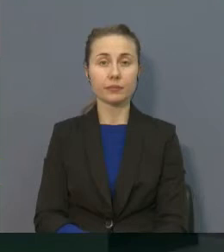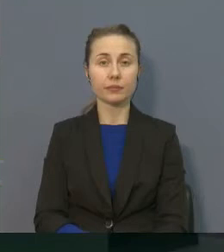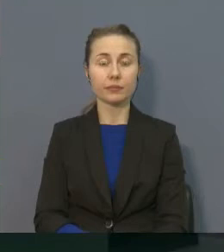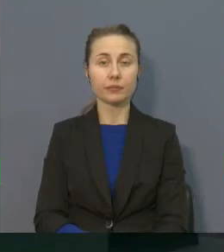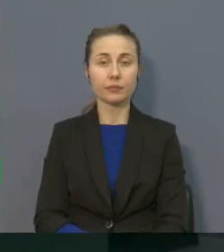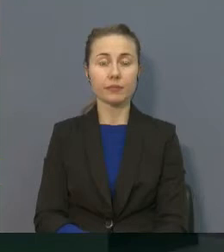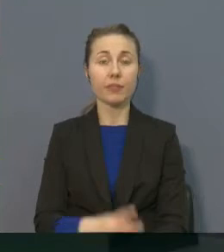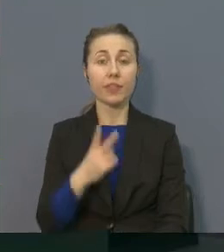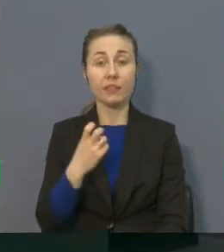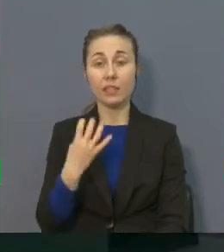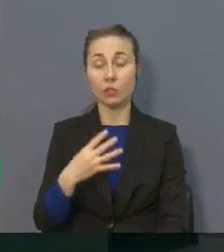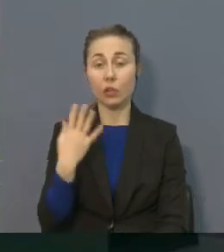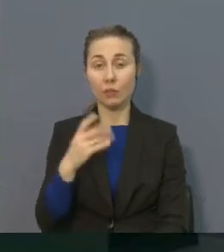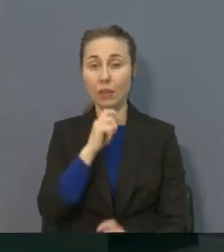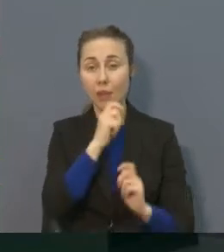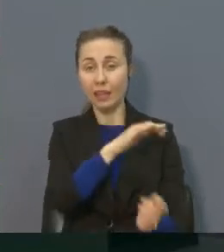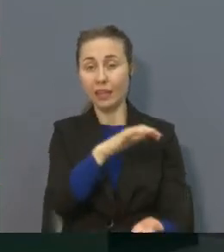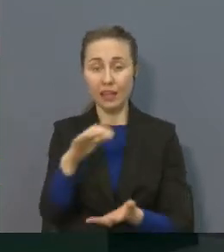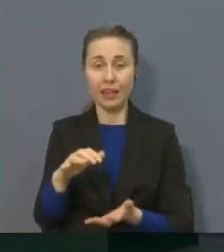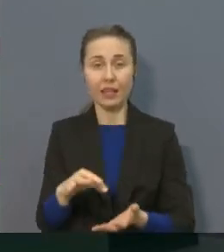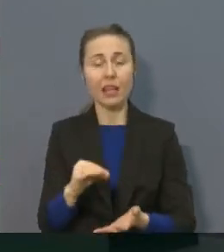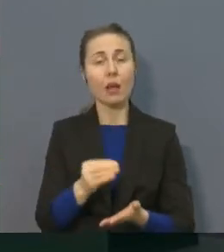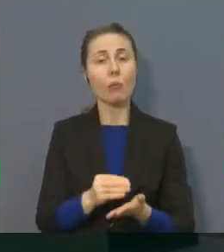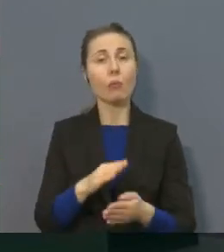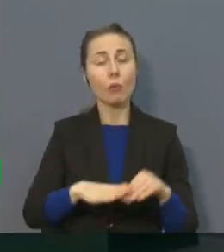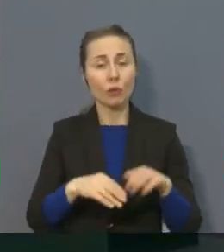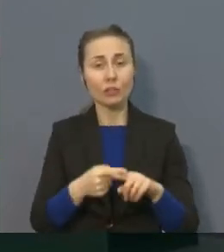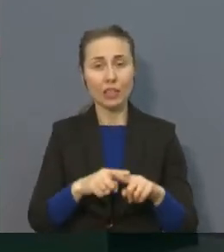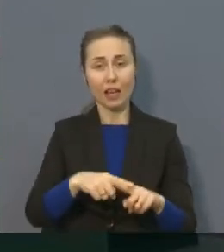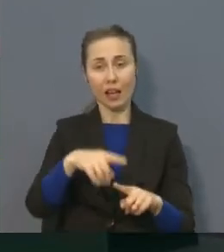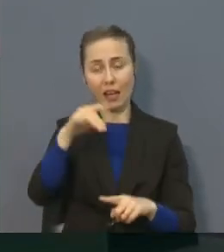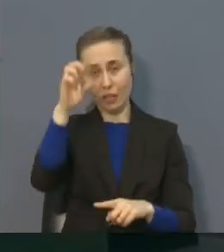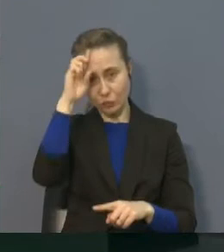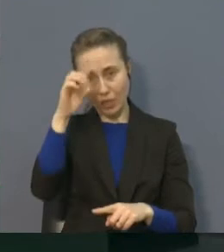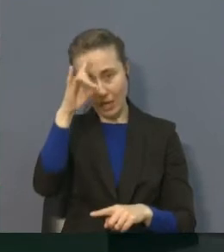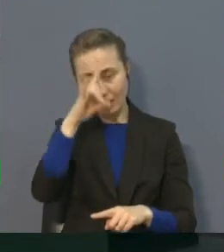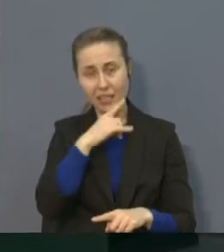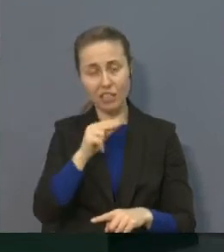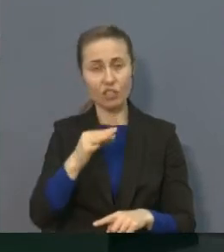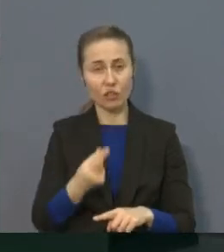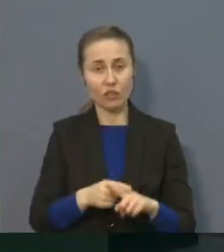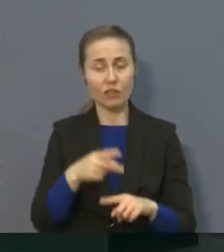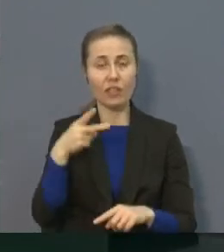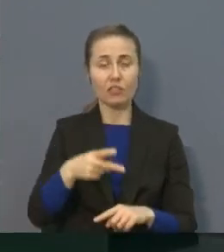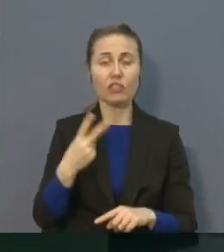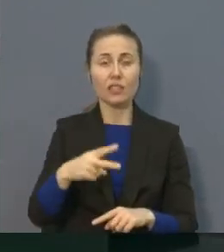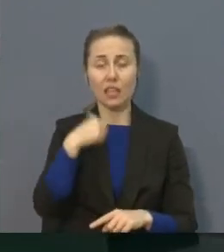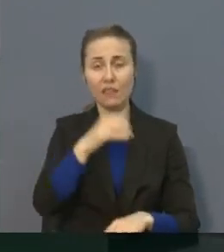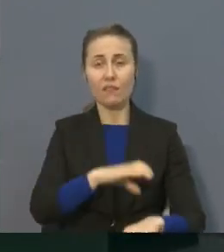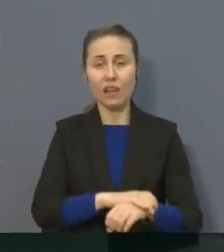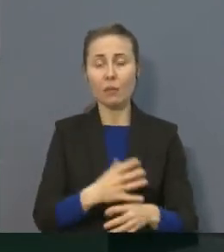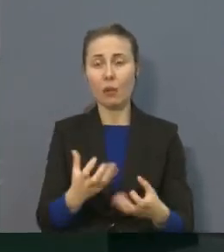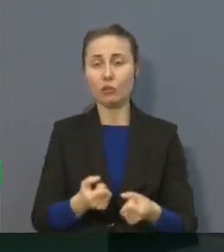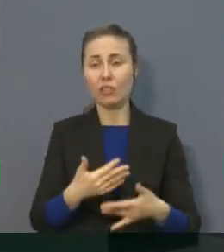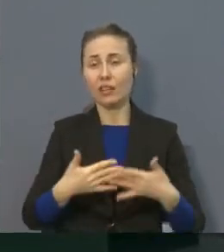Қазақстандық шенеуніктер мемлекет пайдасына 245 сыйлық табыстады. Өткен жылы өңірде мемлекеттік қызметшілердің түрлі сыйлықтар алу деректері